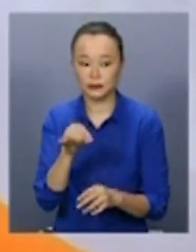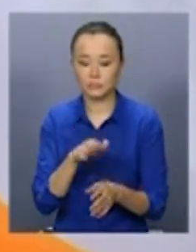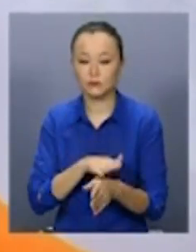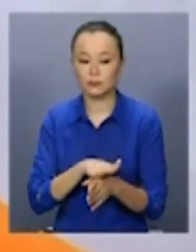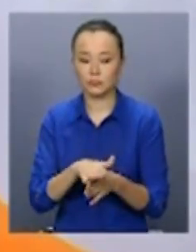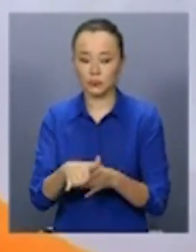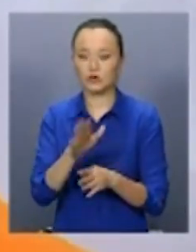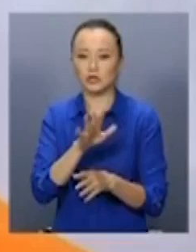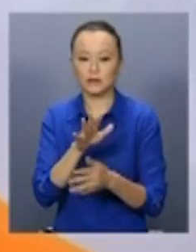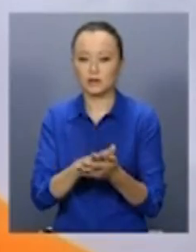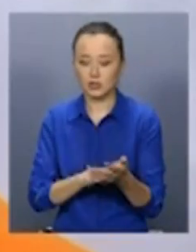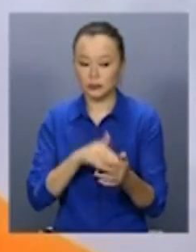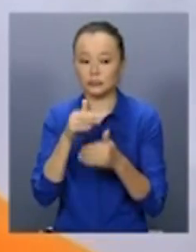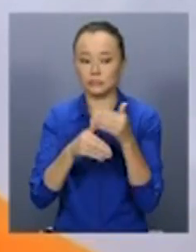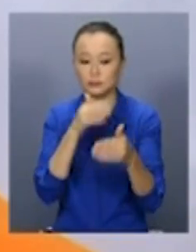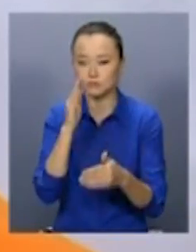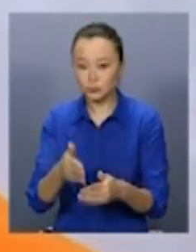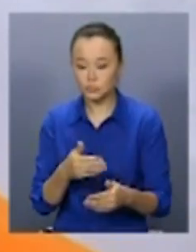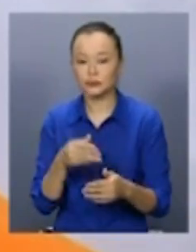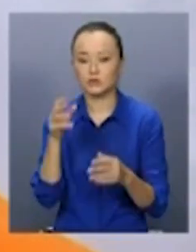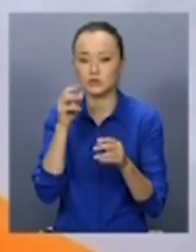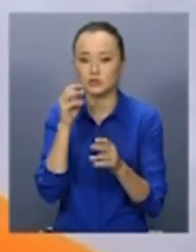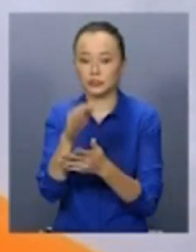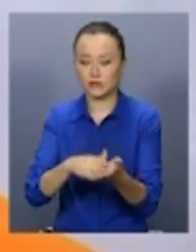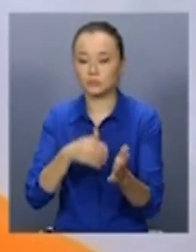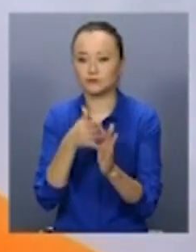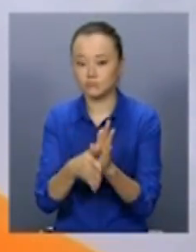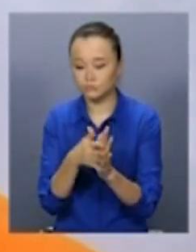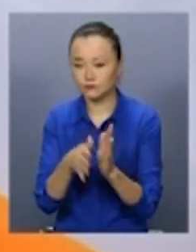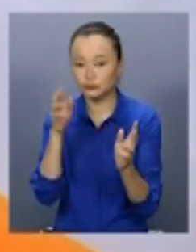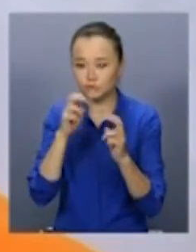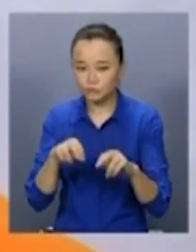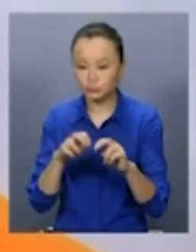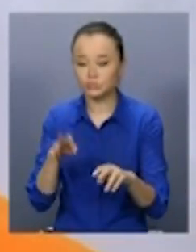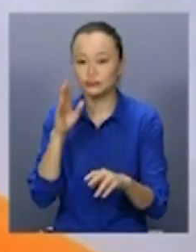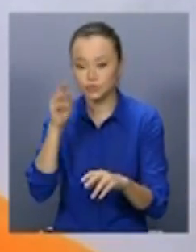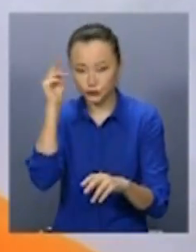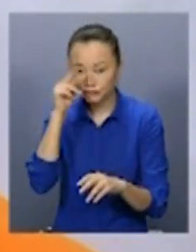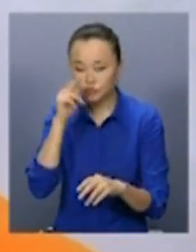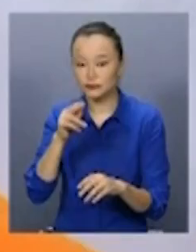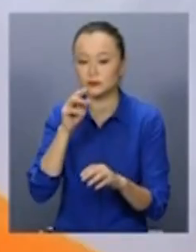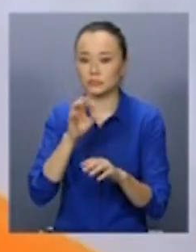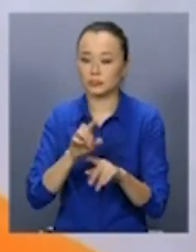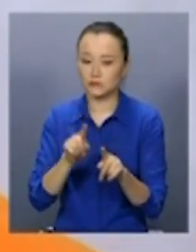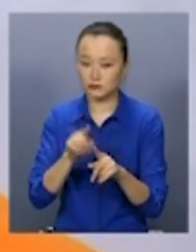айта алмаймын. Әрі қарай мен дамытам оны, әрі қарай зерттеймін деген сияқты. Жалпы бұл кинерджетика, яғни